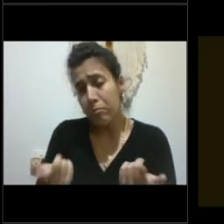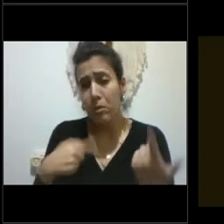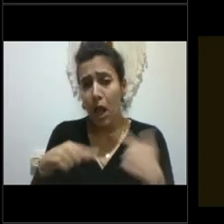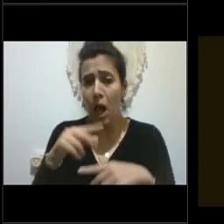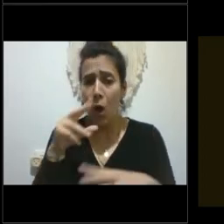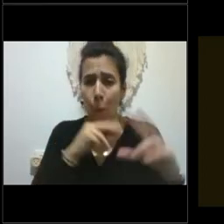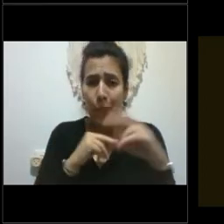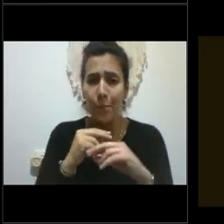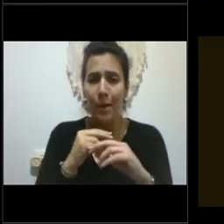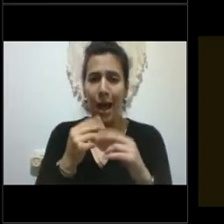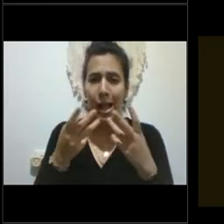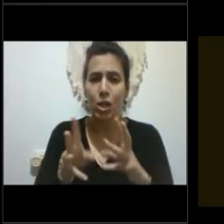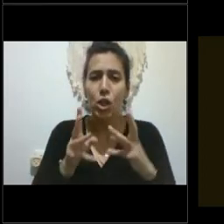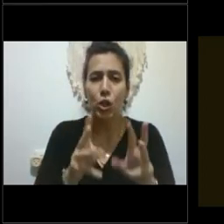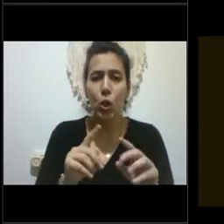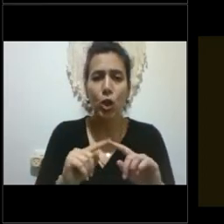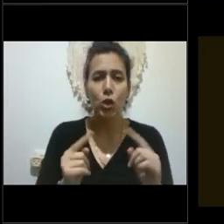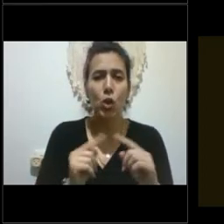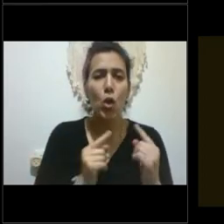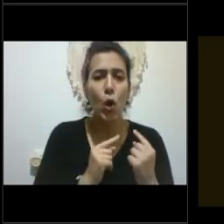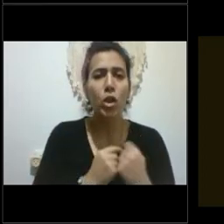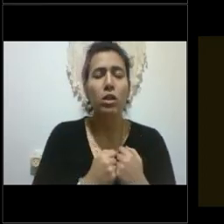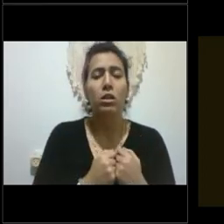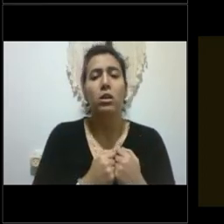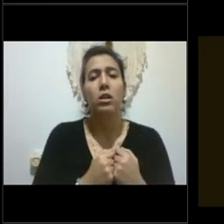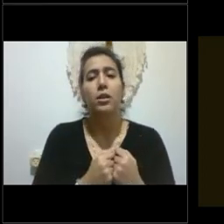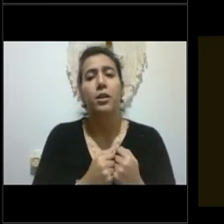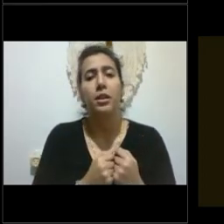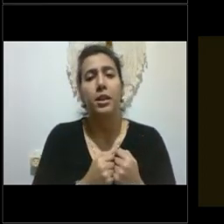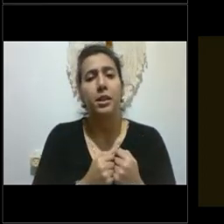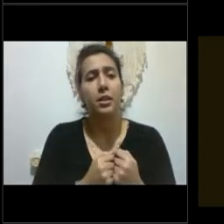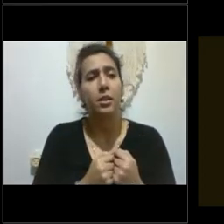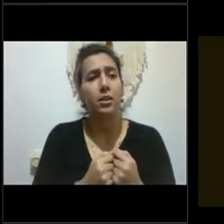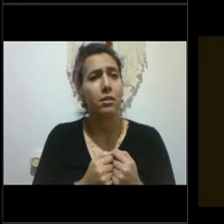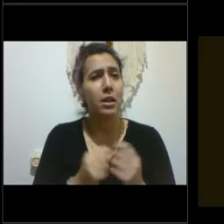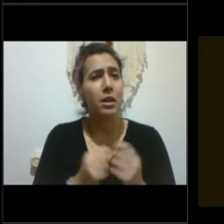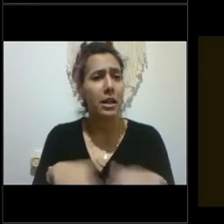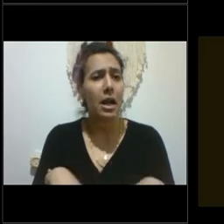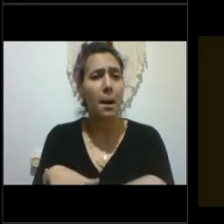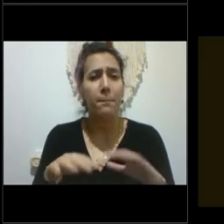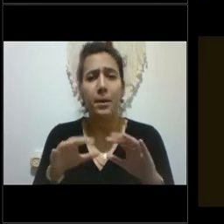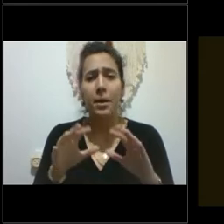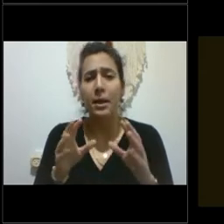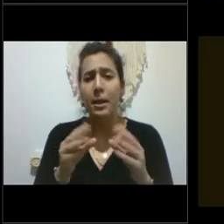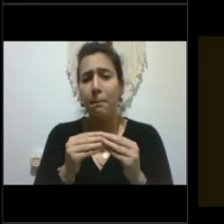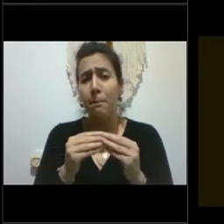להשקיע בנדלן, גם עם אפס הון עצמי, זה אפשרי, אפילו אני עשיתי את זה.